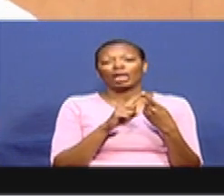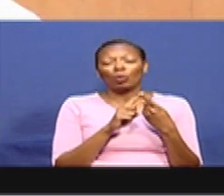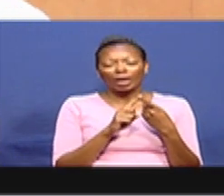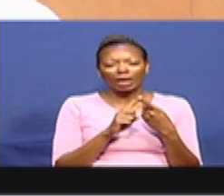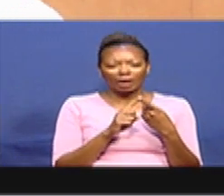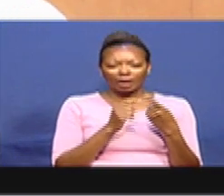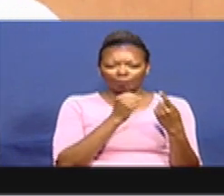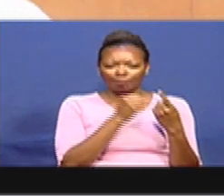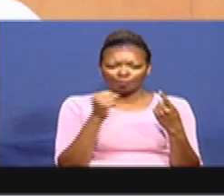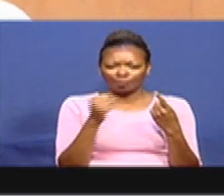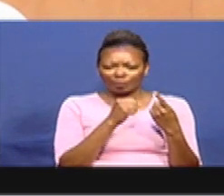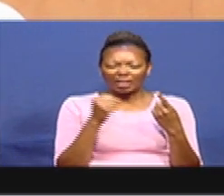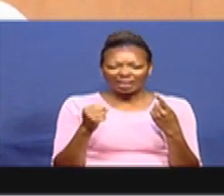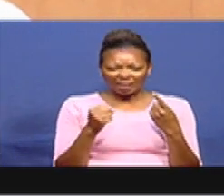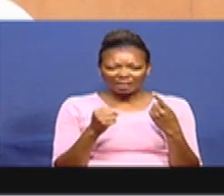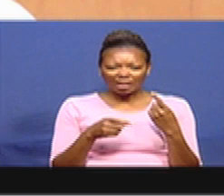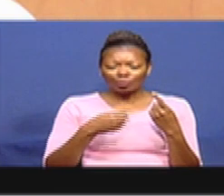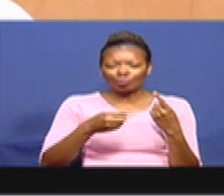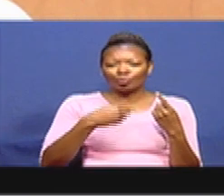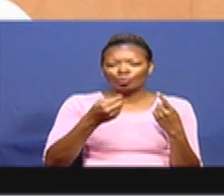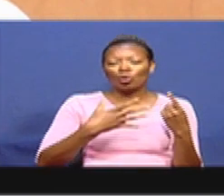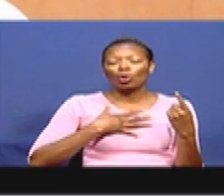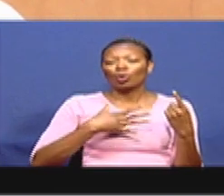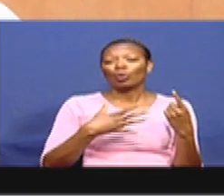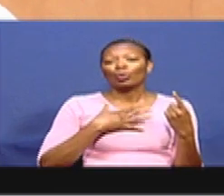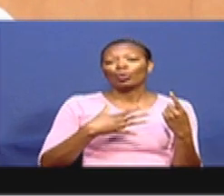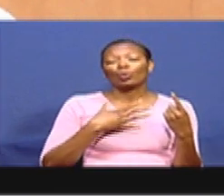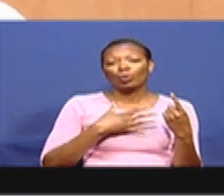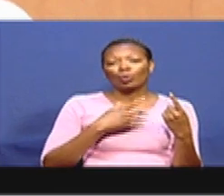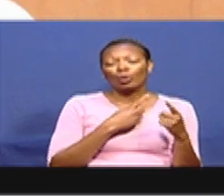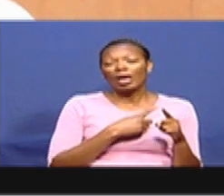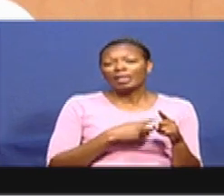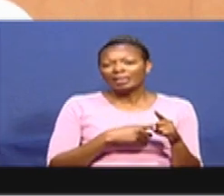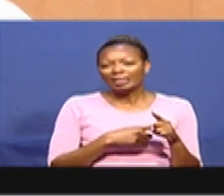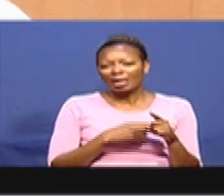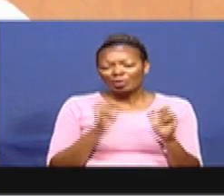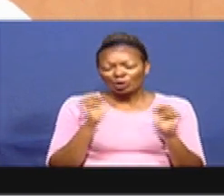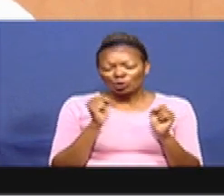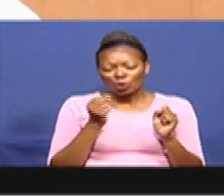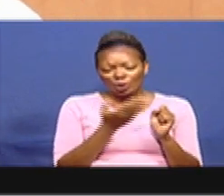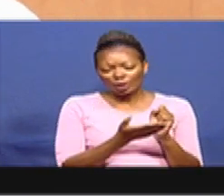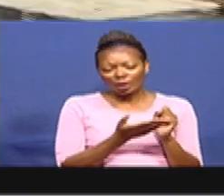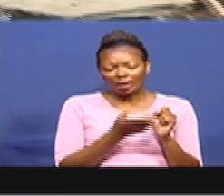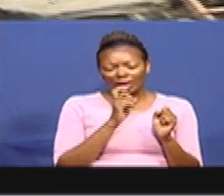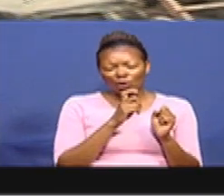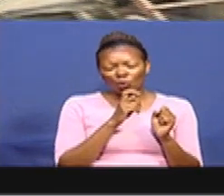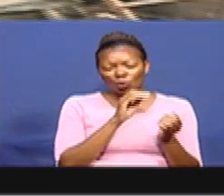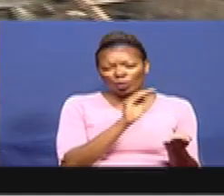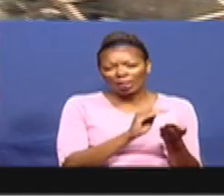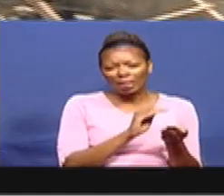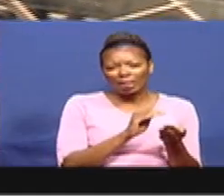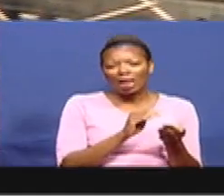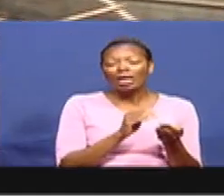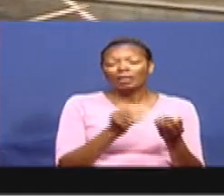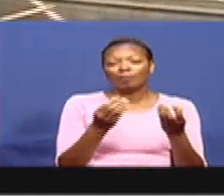lazima ku survive. Dumana ukue nazo karibu alafu usiekee dawa wakati wa kila wakati. Kwa